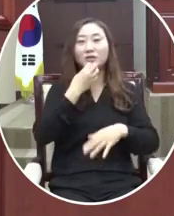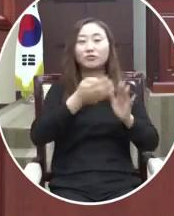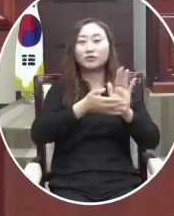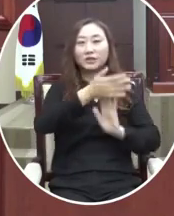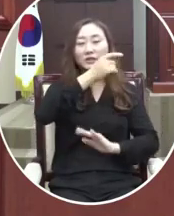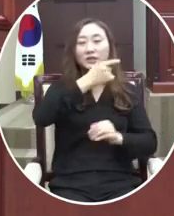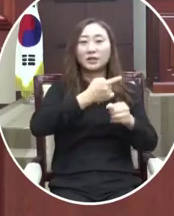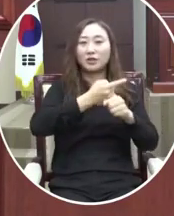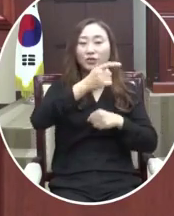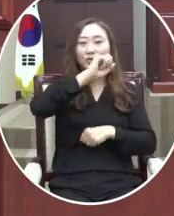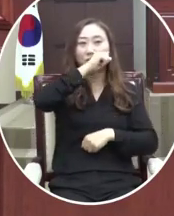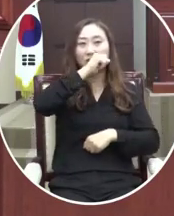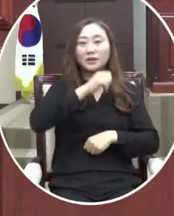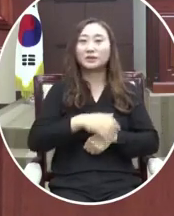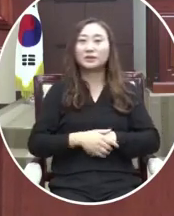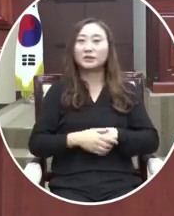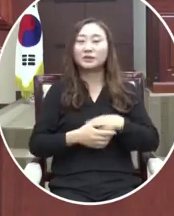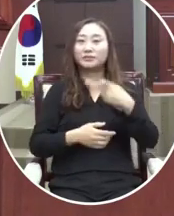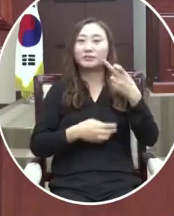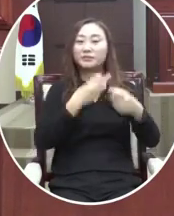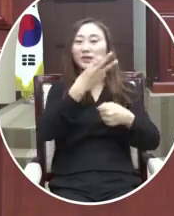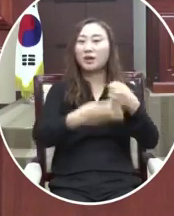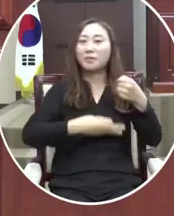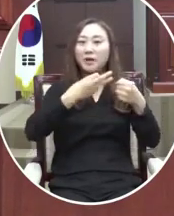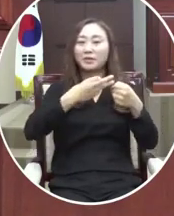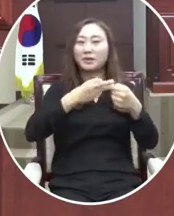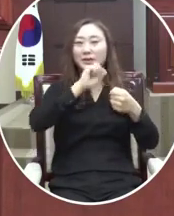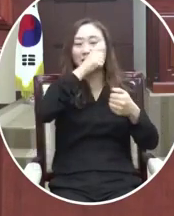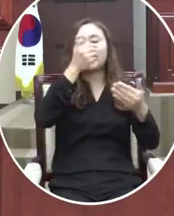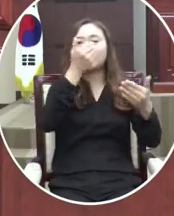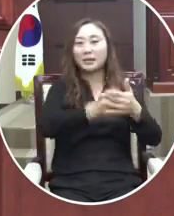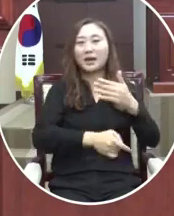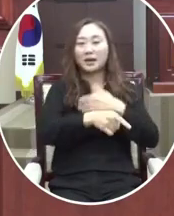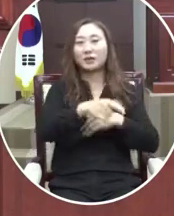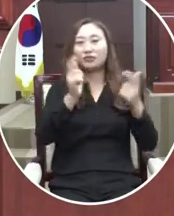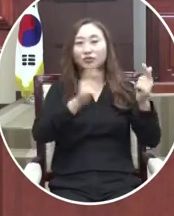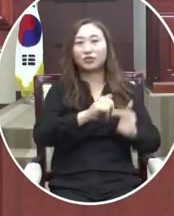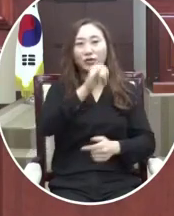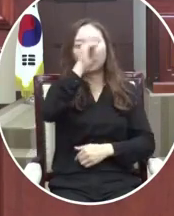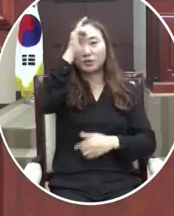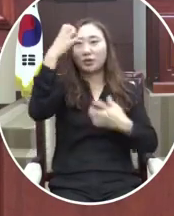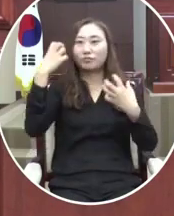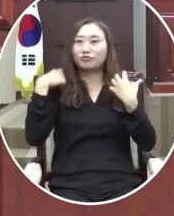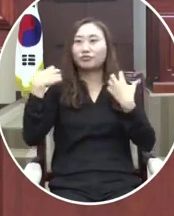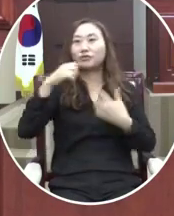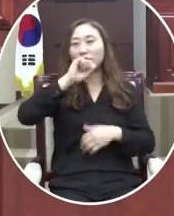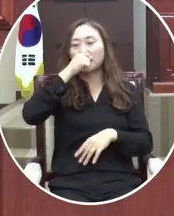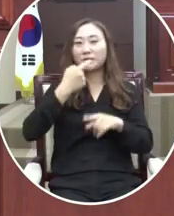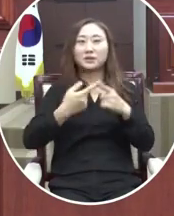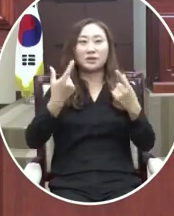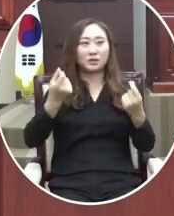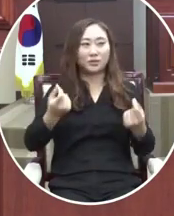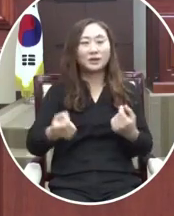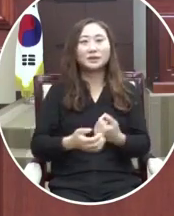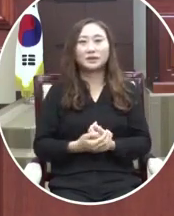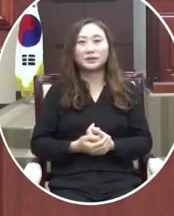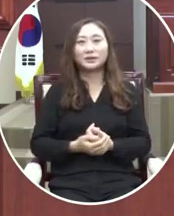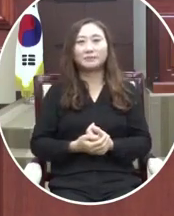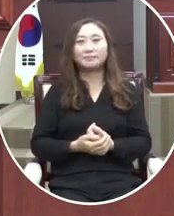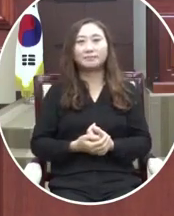내년도 예산안을 13년 만에 감액 편성하였고 정부 예산안 역시 강도